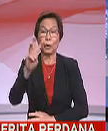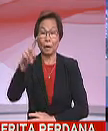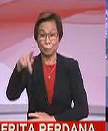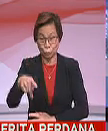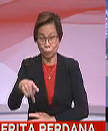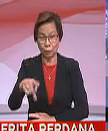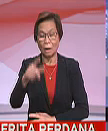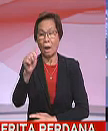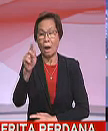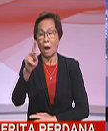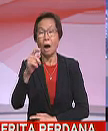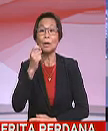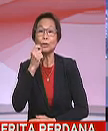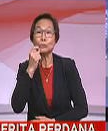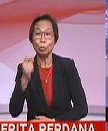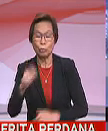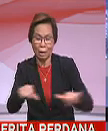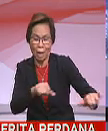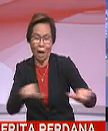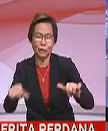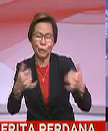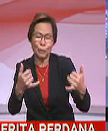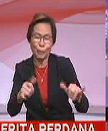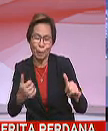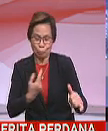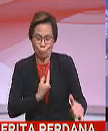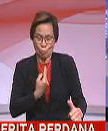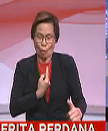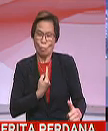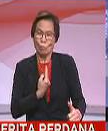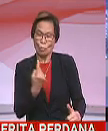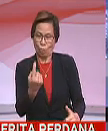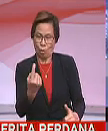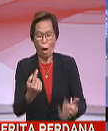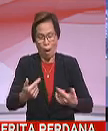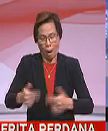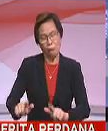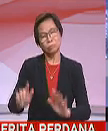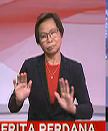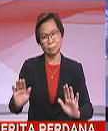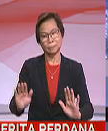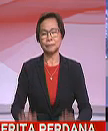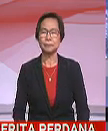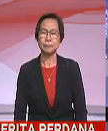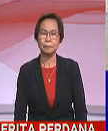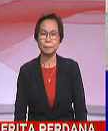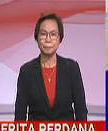Tan Sri Anwar Musa, hanya aktiviti riadah secara bersendirian dibenarkan setakat ini.